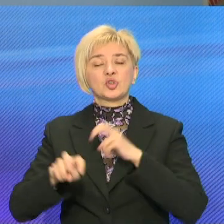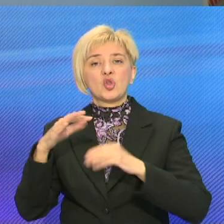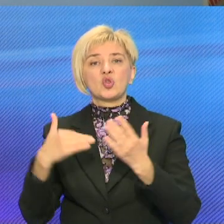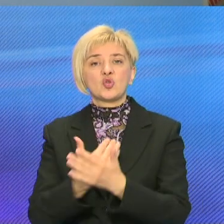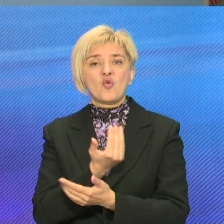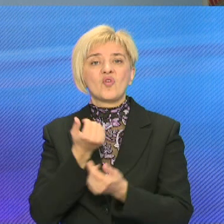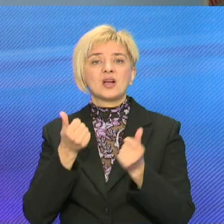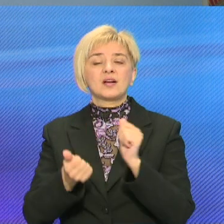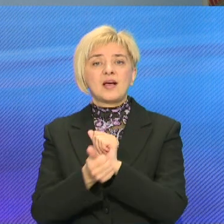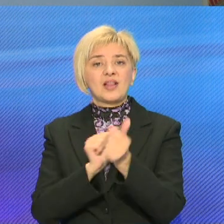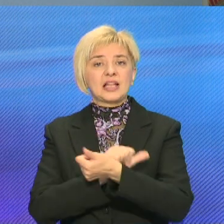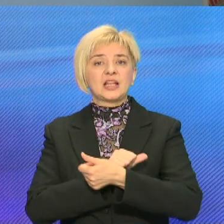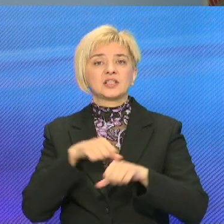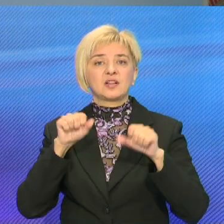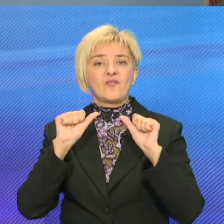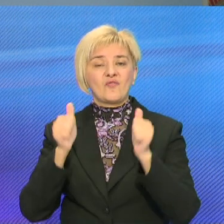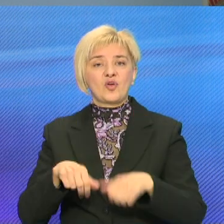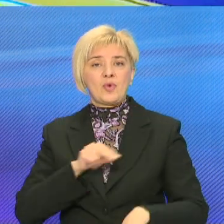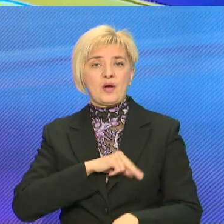форм работы с несовершеннолетними.